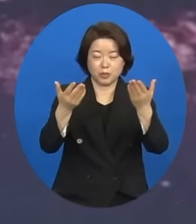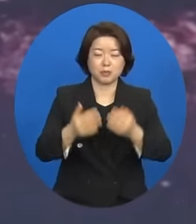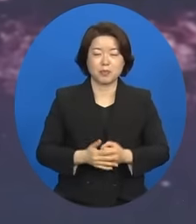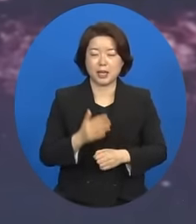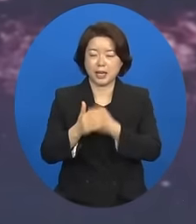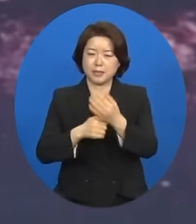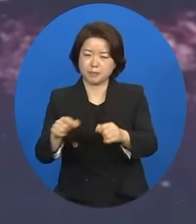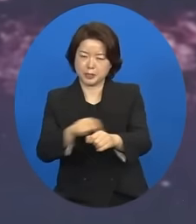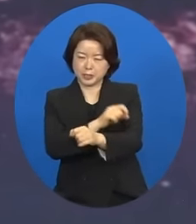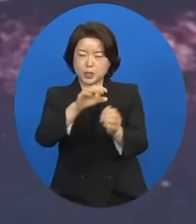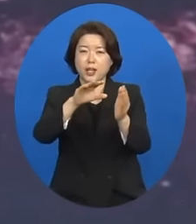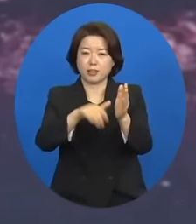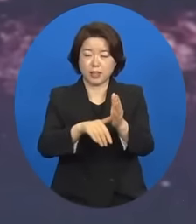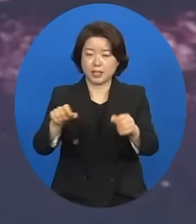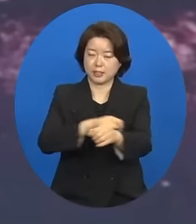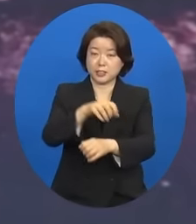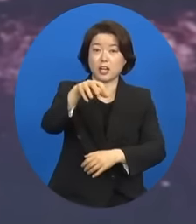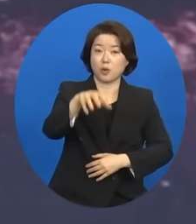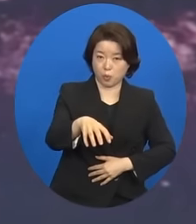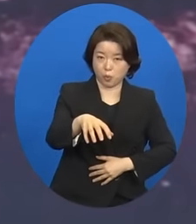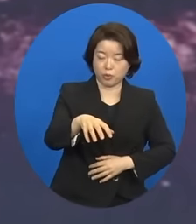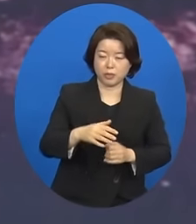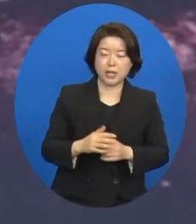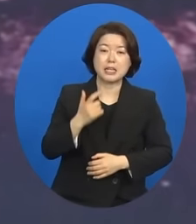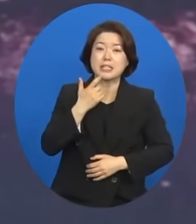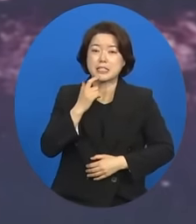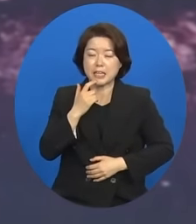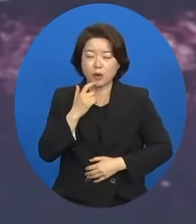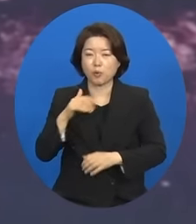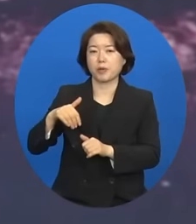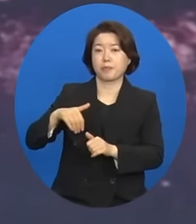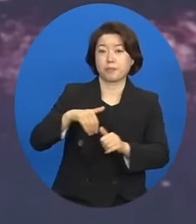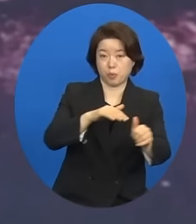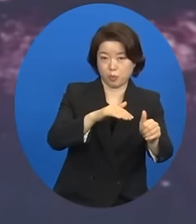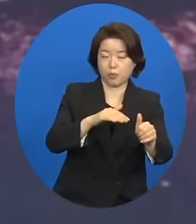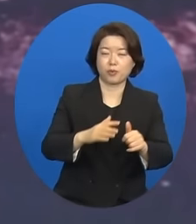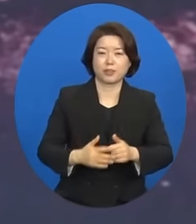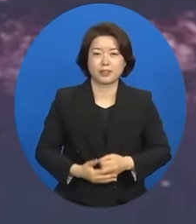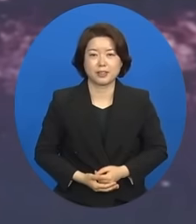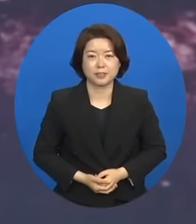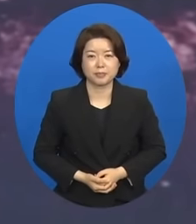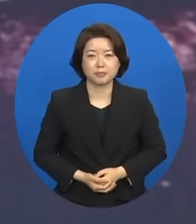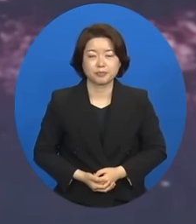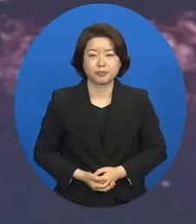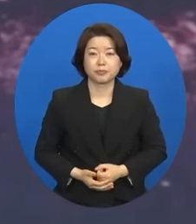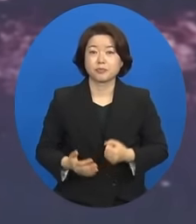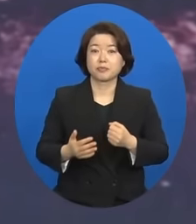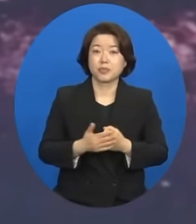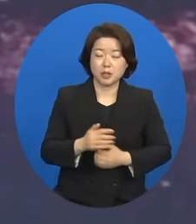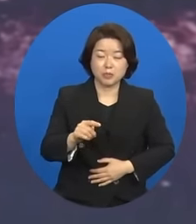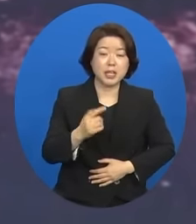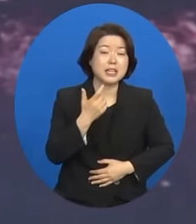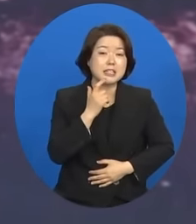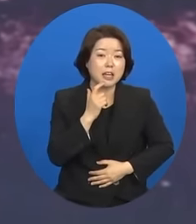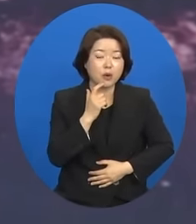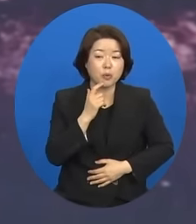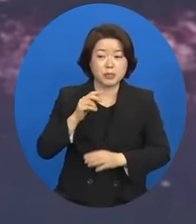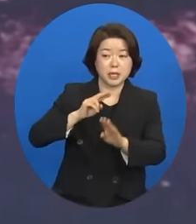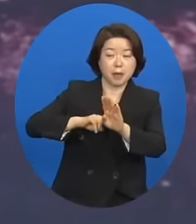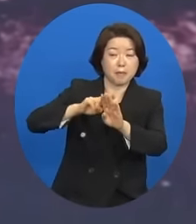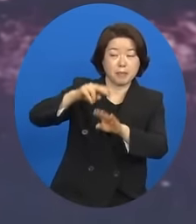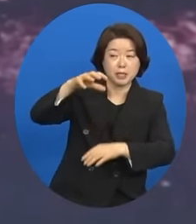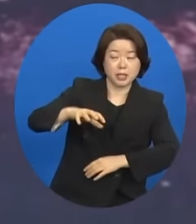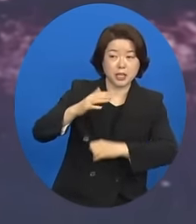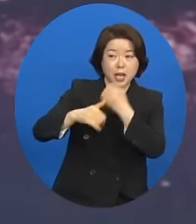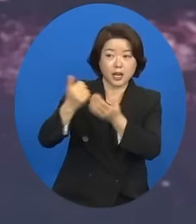시기에 특정한 장소에 야곱을 보냈다는 것이죠 그래서 야곱이 베드에서 하나님을 만나긴 했지만 또한